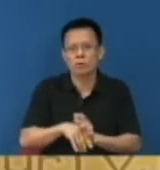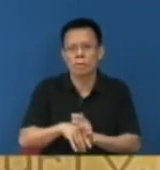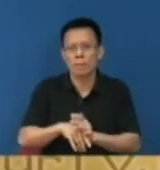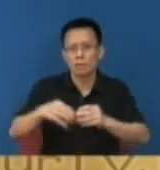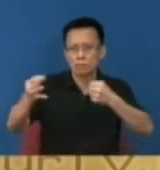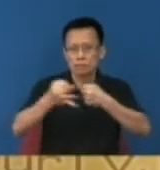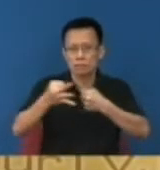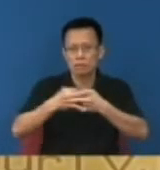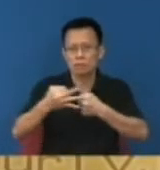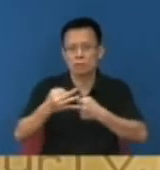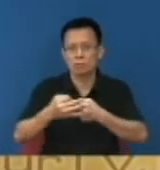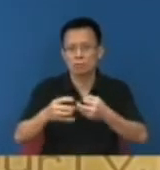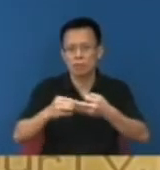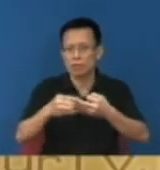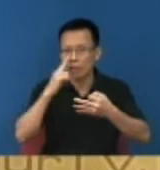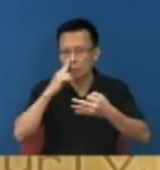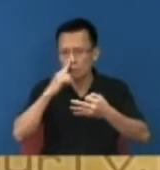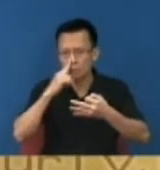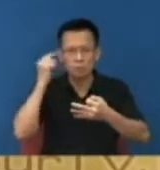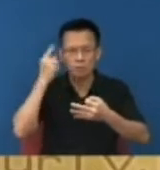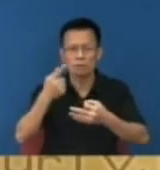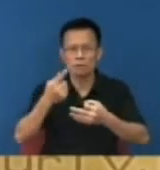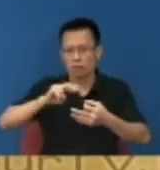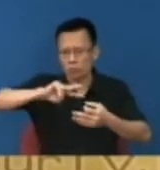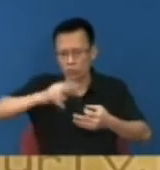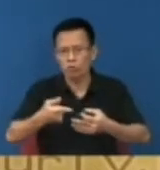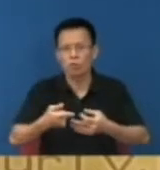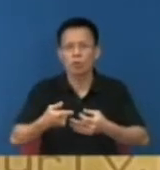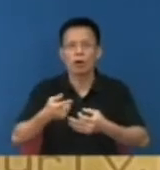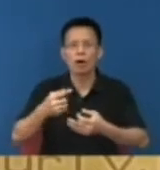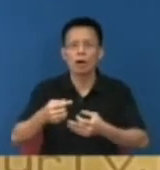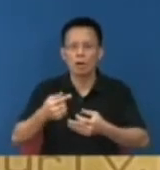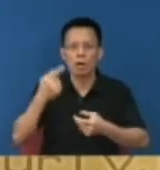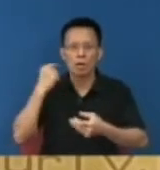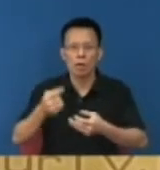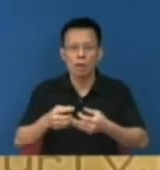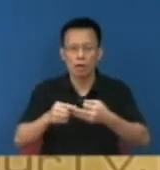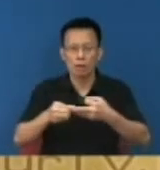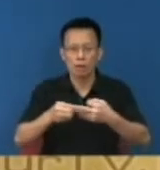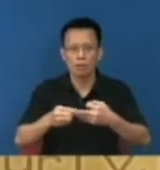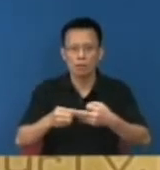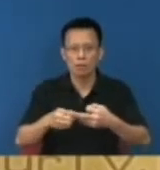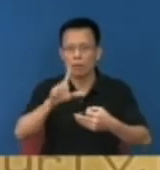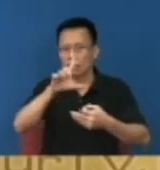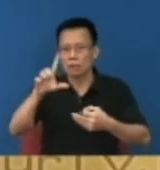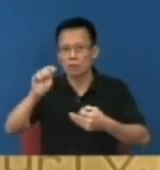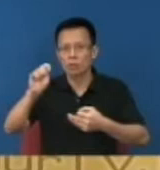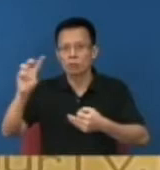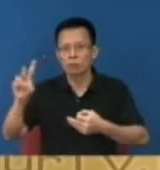修訂嘅動議，就係修訂呢個劉江華嘅，主要咧就係第一。係佢又冇界定到當日係一